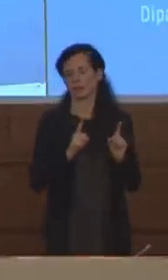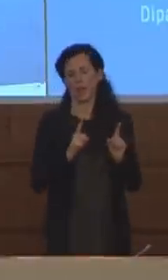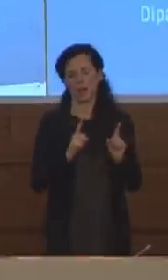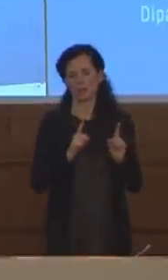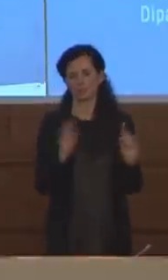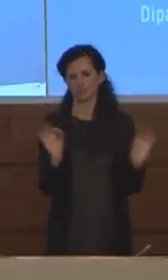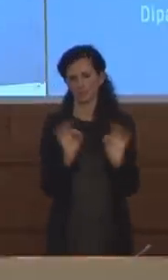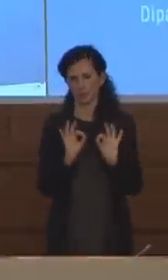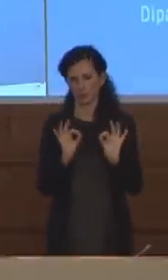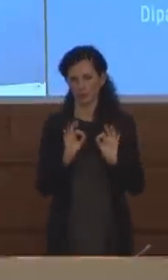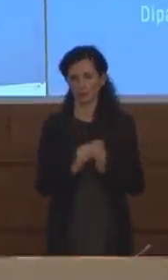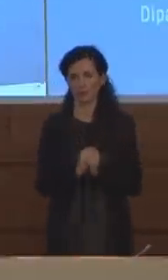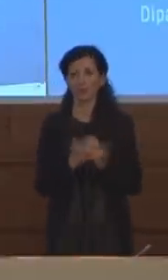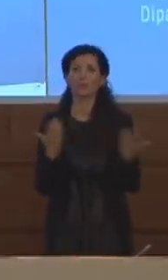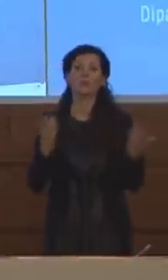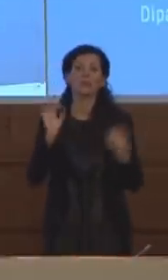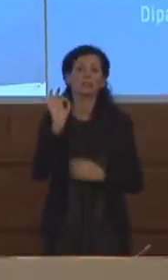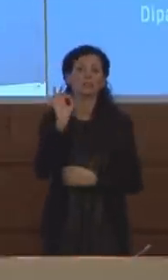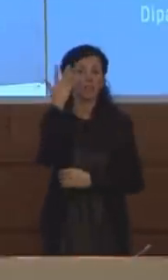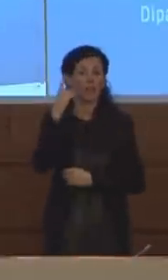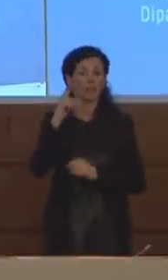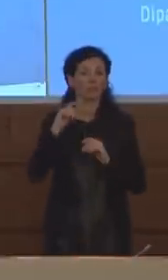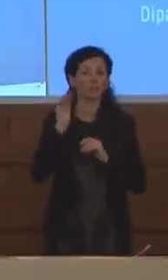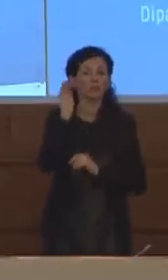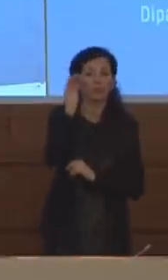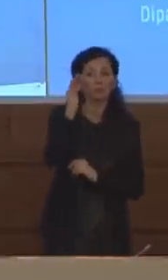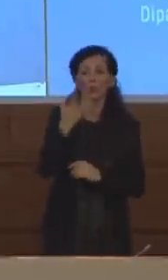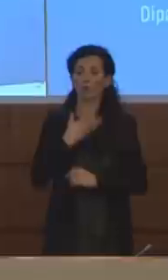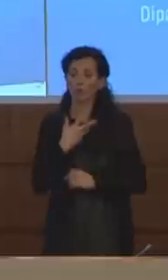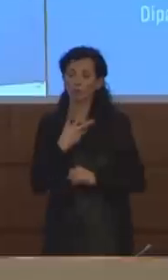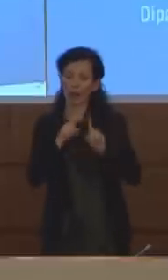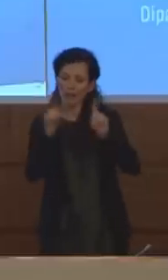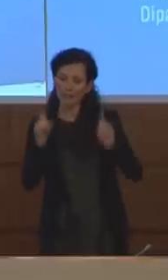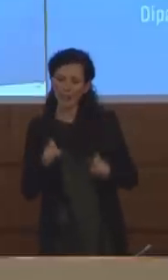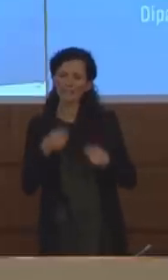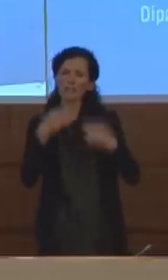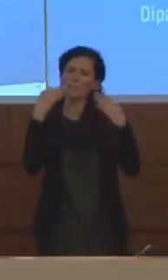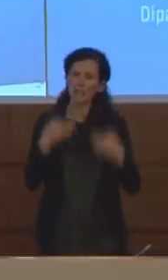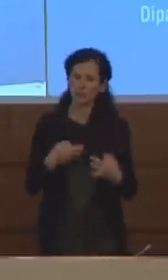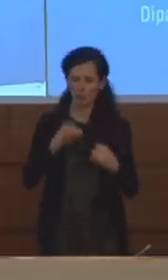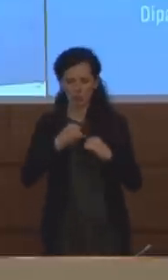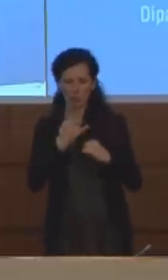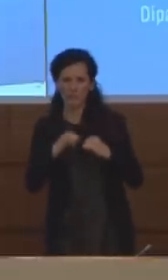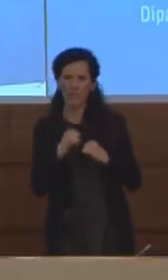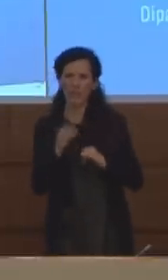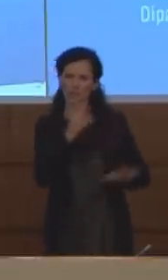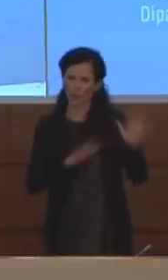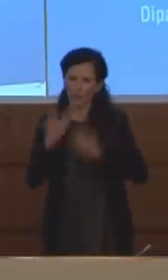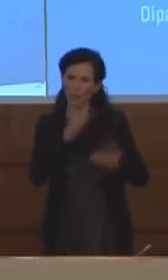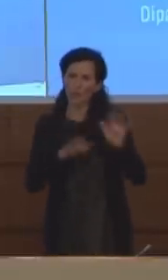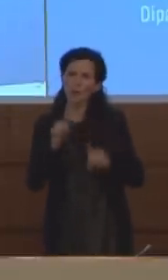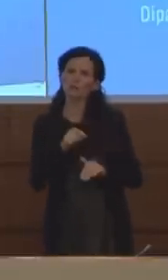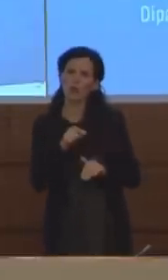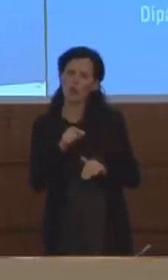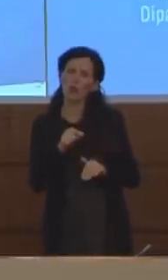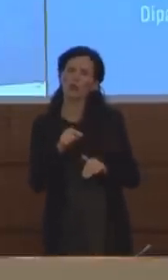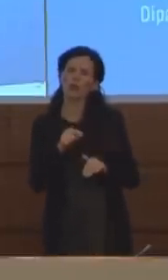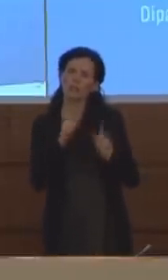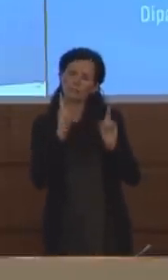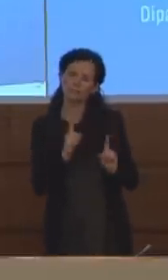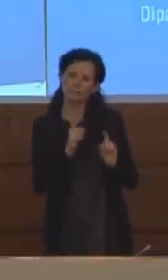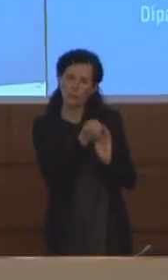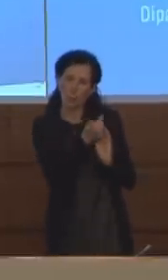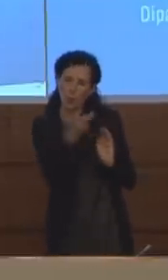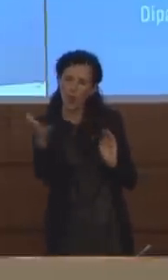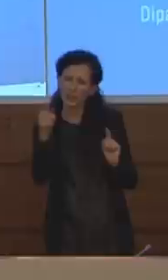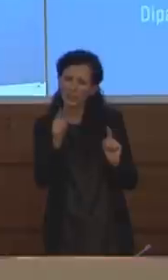quand'anche ci sarà un domani la possibilità di avere test più precisi per il motivo di quantità di